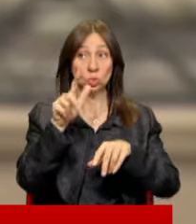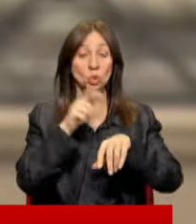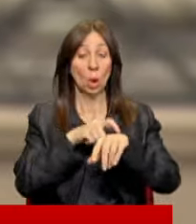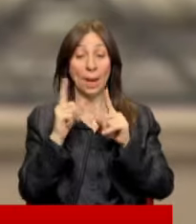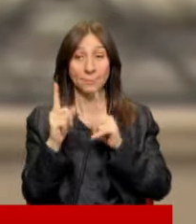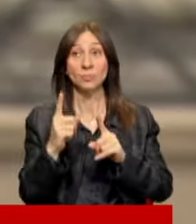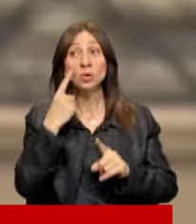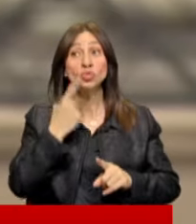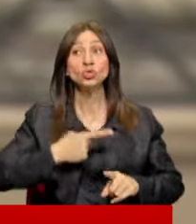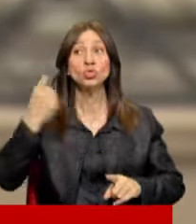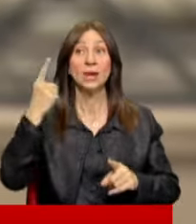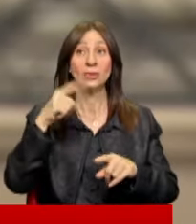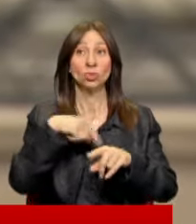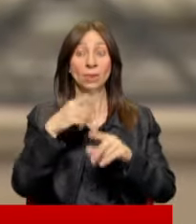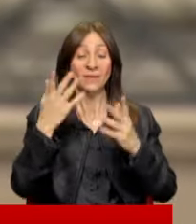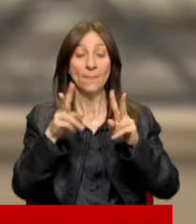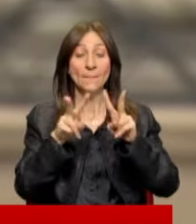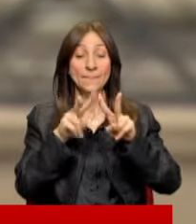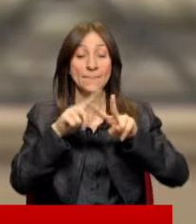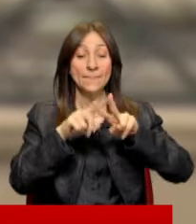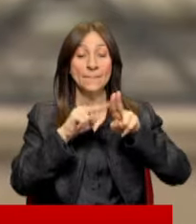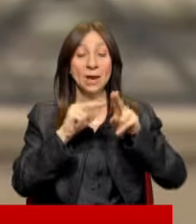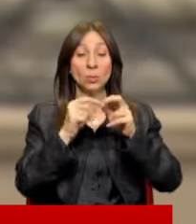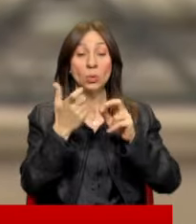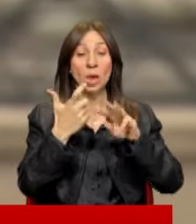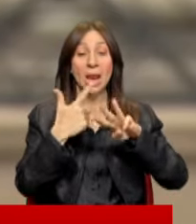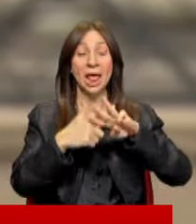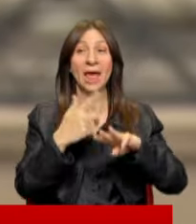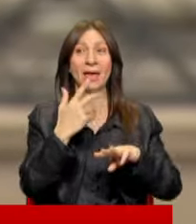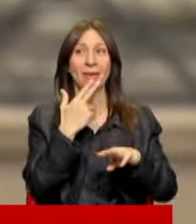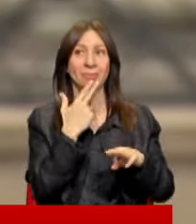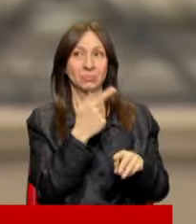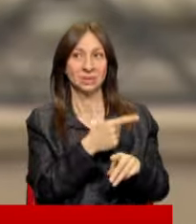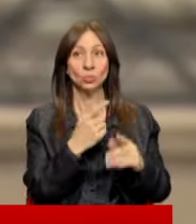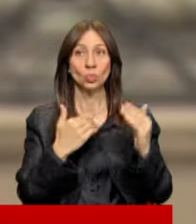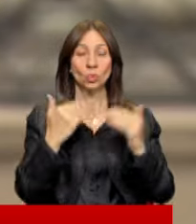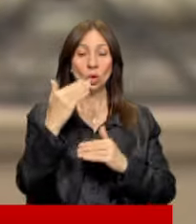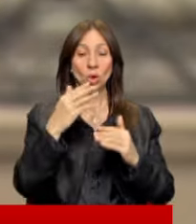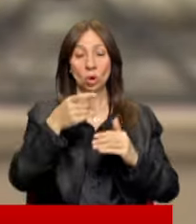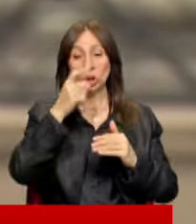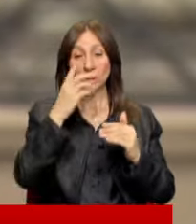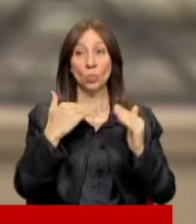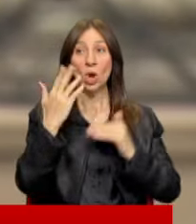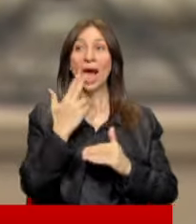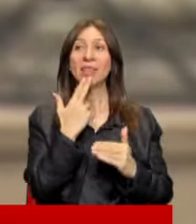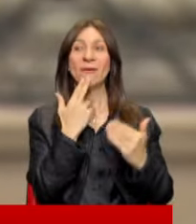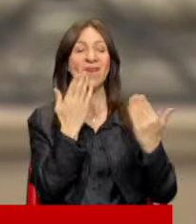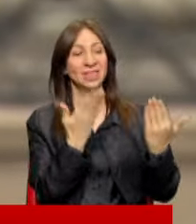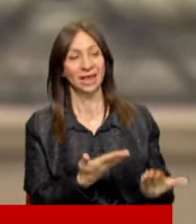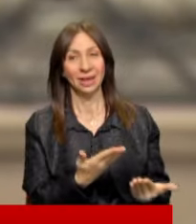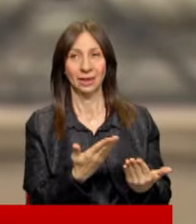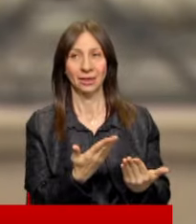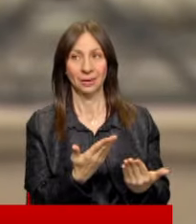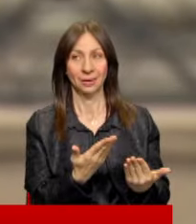Üçüncü dönem Cumhuriyet dönemi ve Makbule'nin büyük hanımefendi olduğu bir dönem. Köşkte kendisi büyük hanımefendi olarak hitap